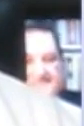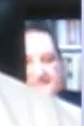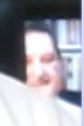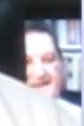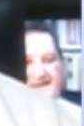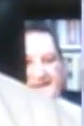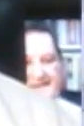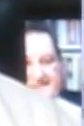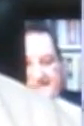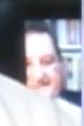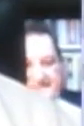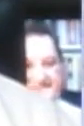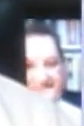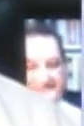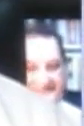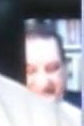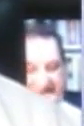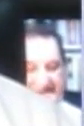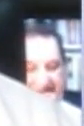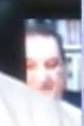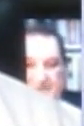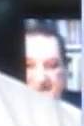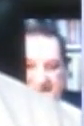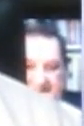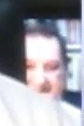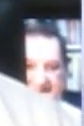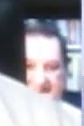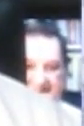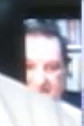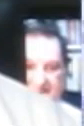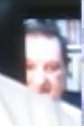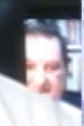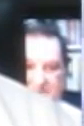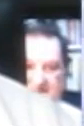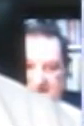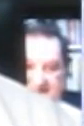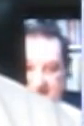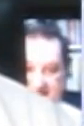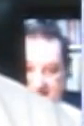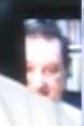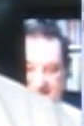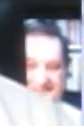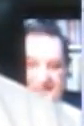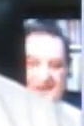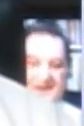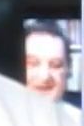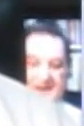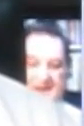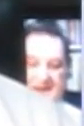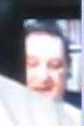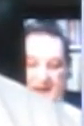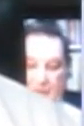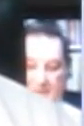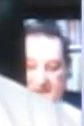ακόμα και στην ενέργεια του Πρωθυπουργού να κάνει η Ελλάδα έρευνες σε